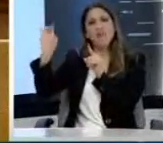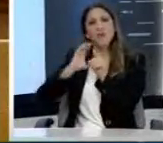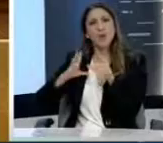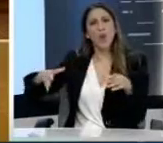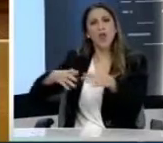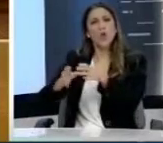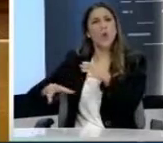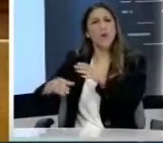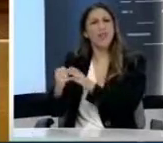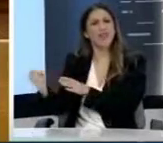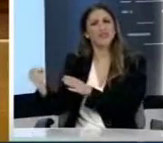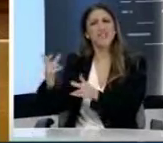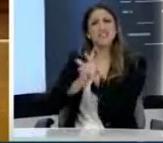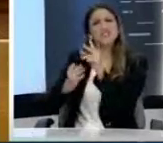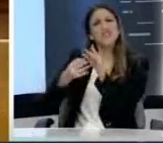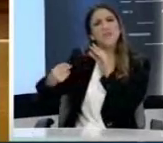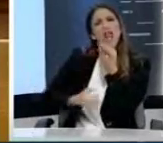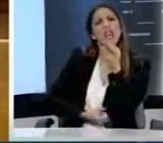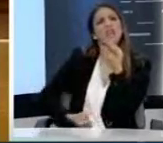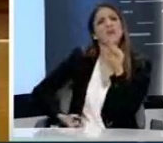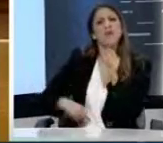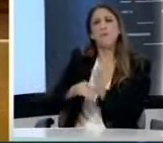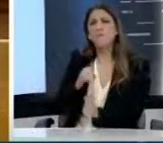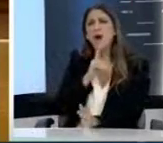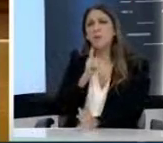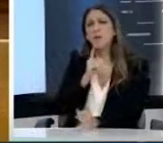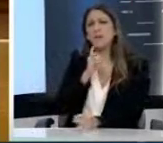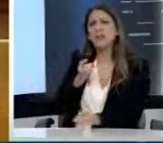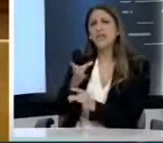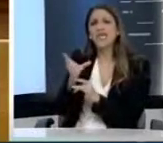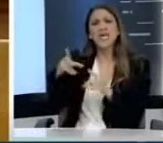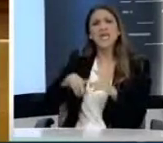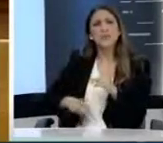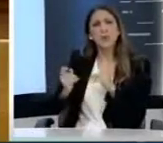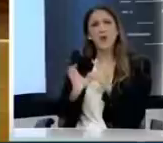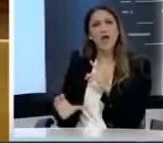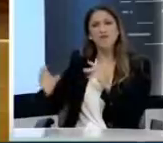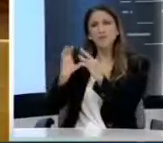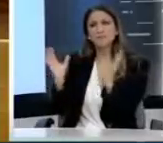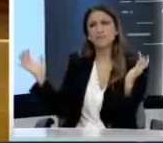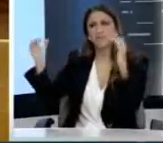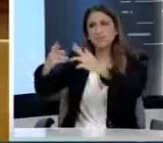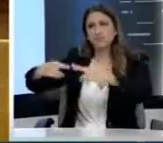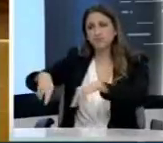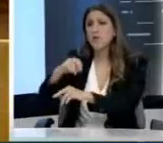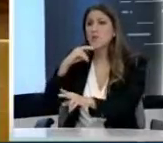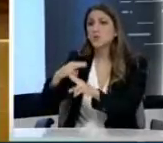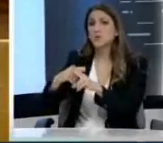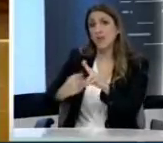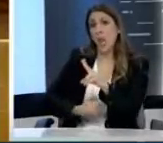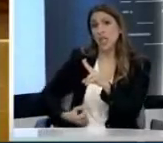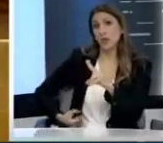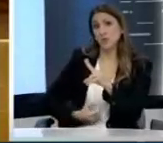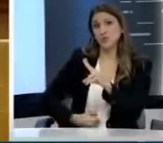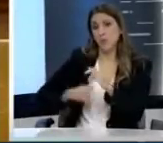την λιτότητα. Με έχουν πρίξει εμένα σε κάθε Eurogroup πόσο σημαντικό είναι η λιτότητα και αυτοί είναι